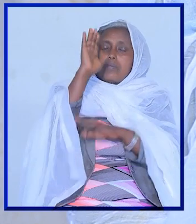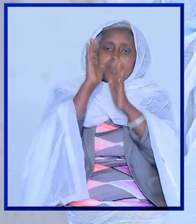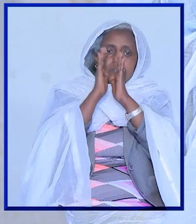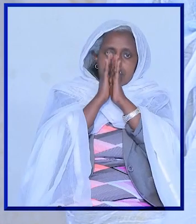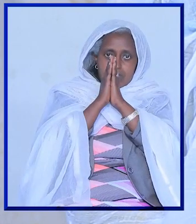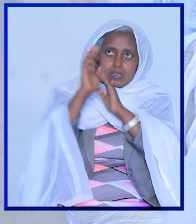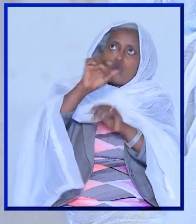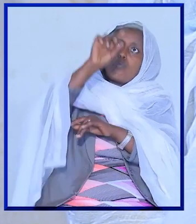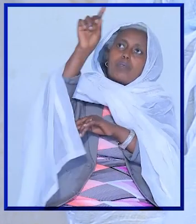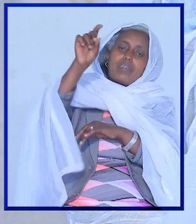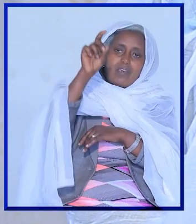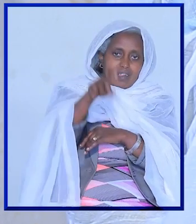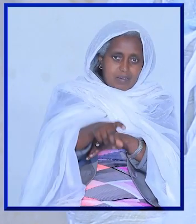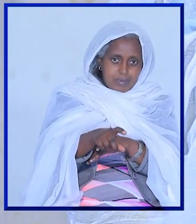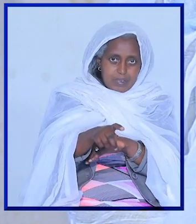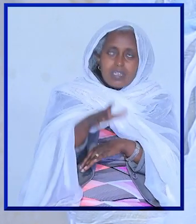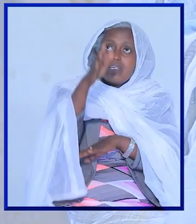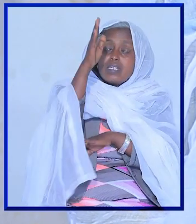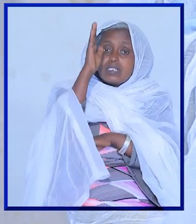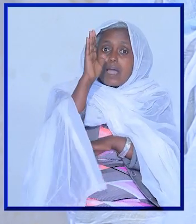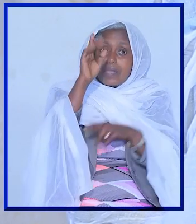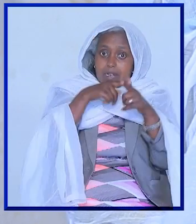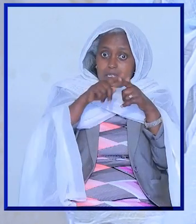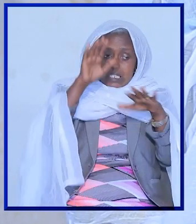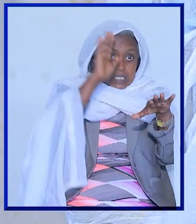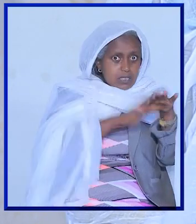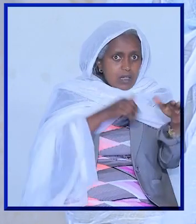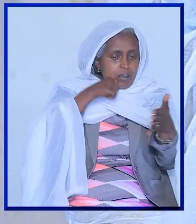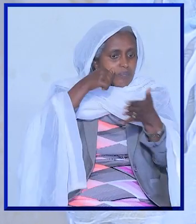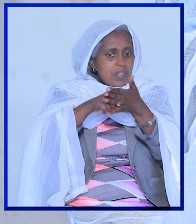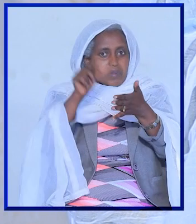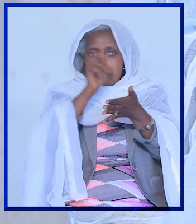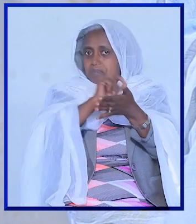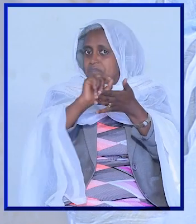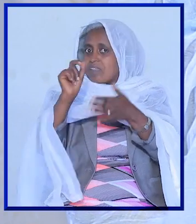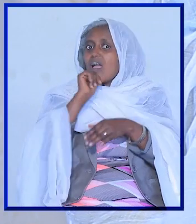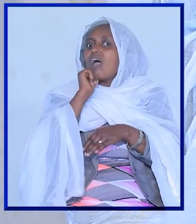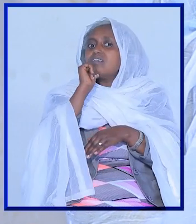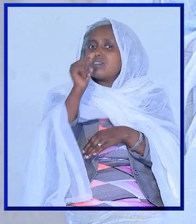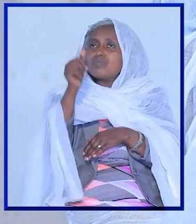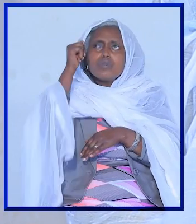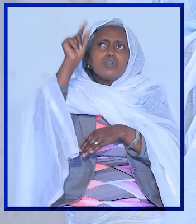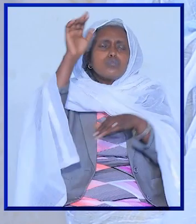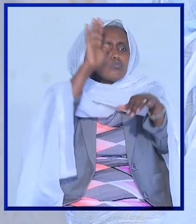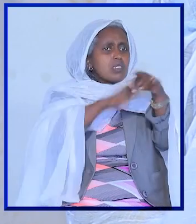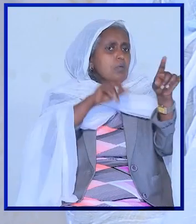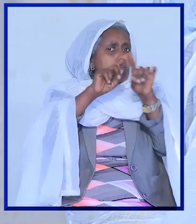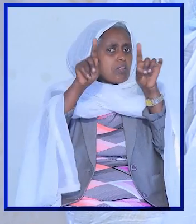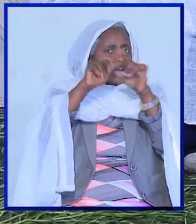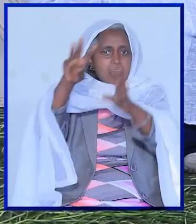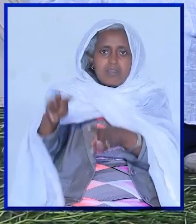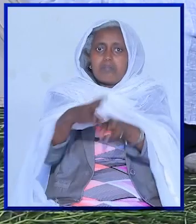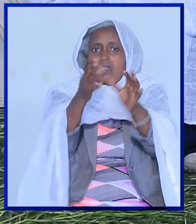በጸሎት መጠየቅ አለብን። እግዚአብሔር እንግዲህ ሲጠራ ደብዳቤ አይጽፍም። እሱ የሚጠራበት የተለያየ መንገድ